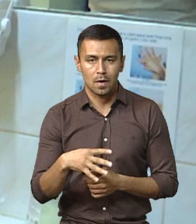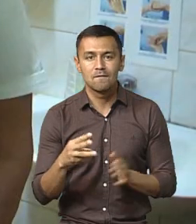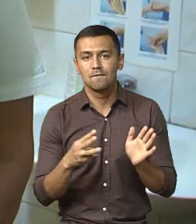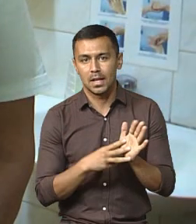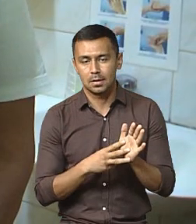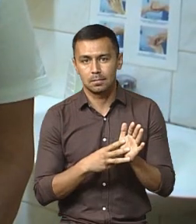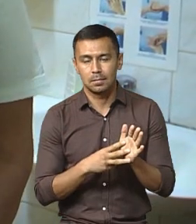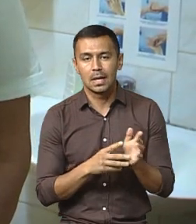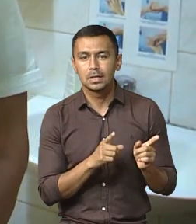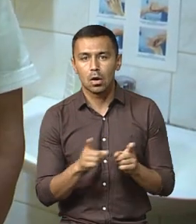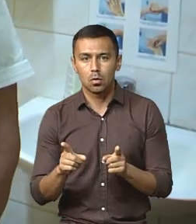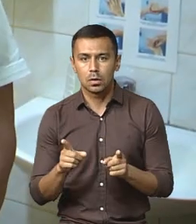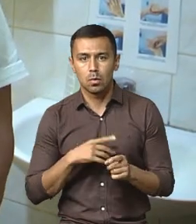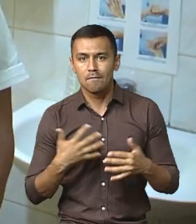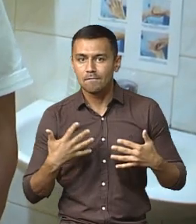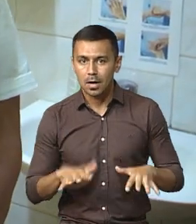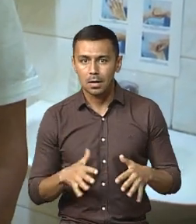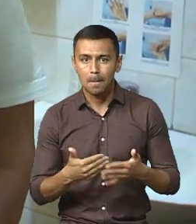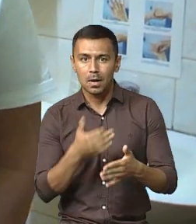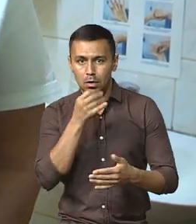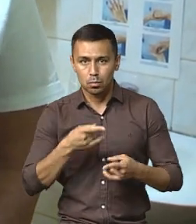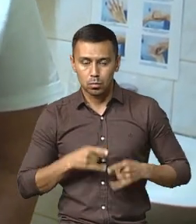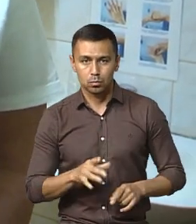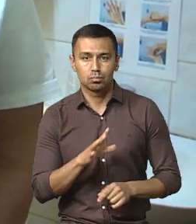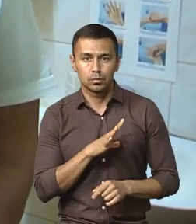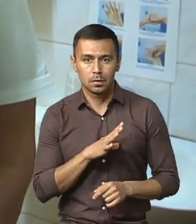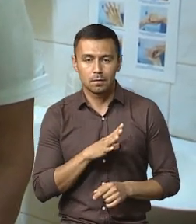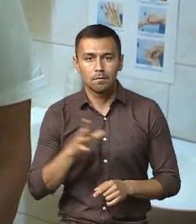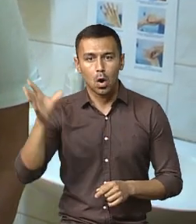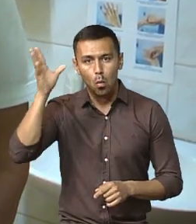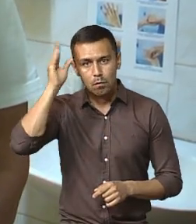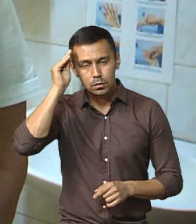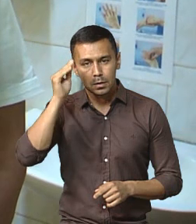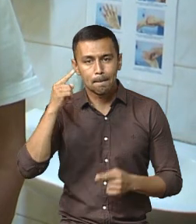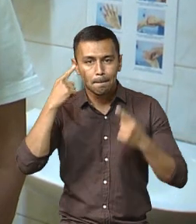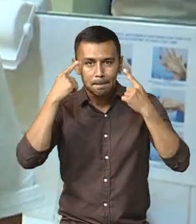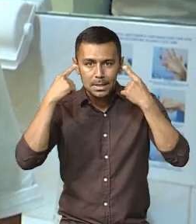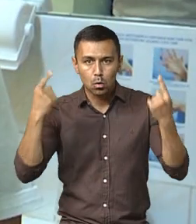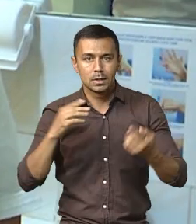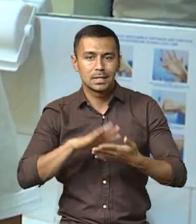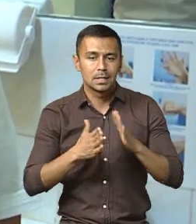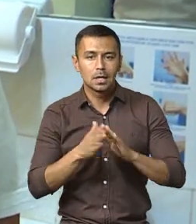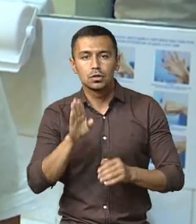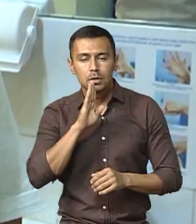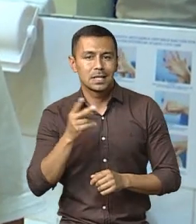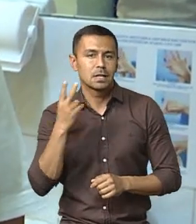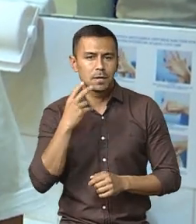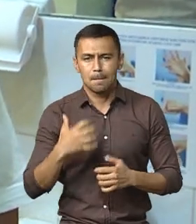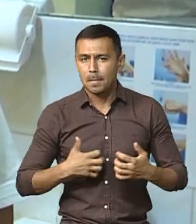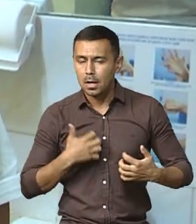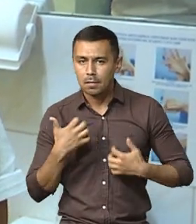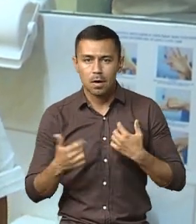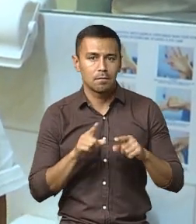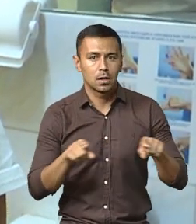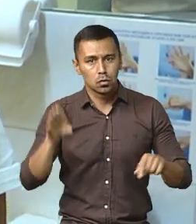248. Загроза викидів, загроза передчасних пологів. Тобто, враховуючи, мабуть, психологічний стан, і жінки завжди переживають. У